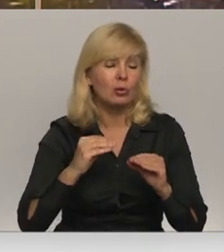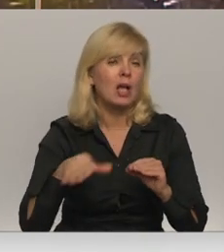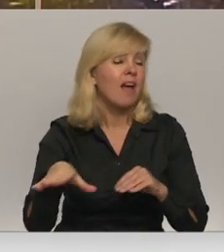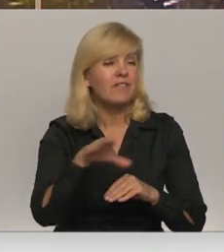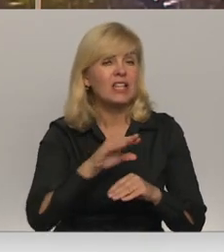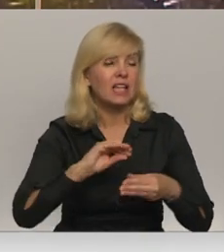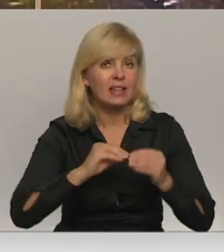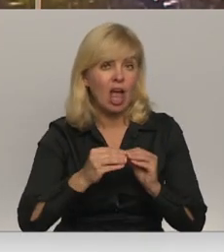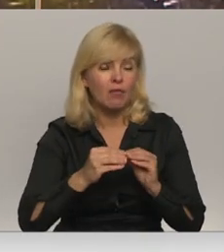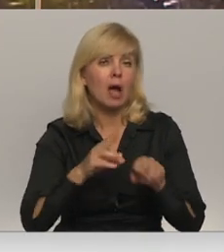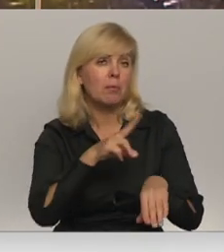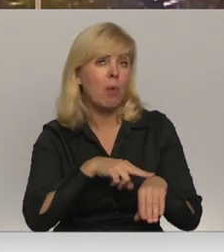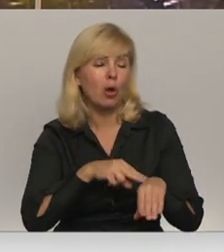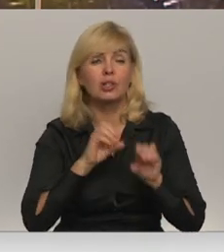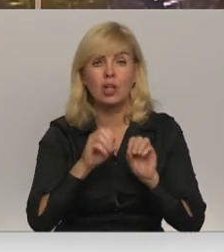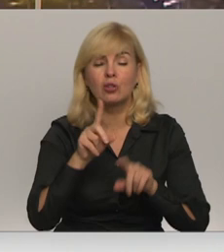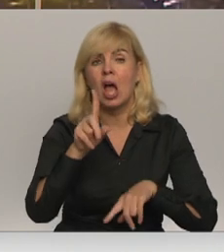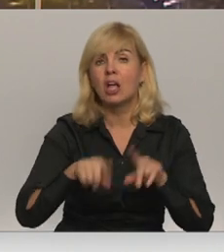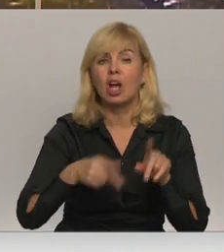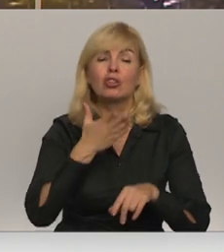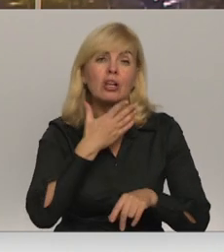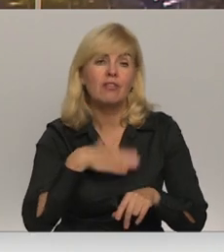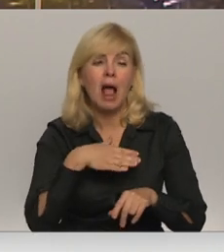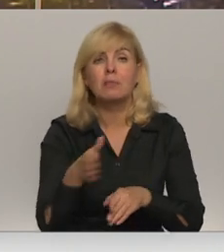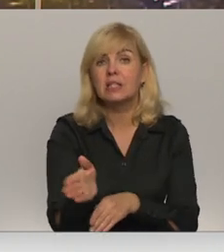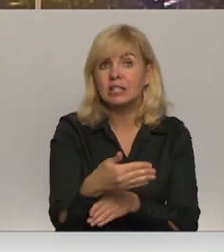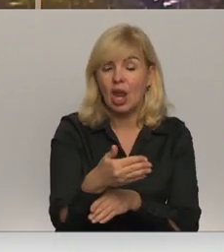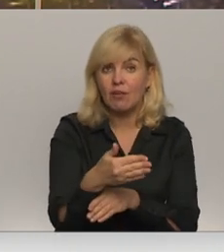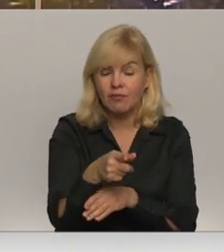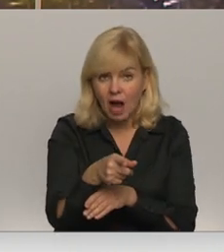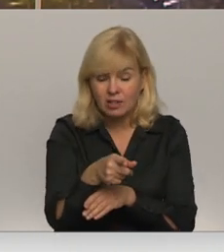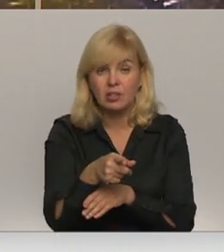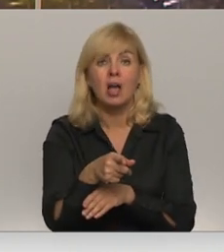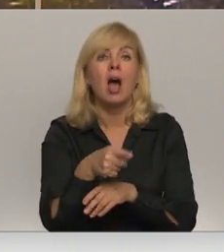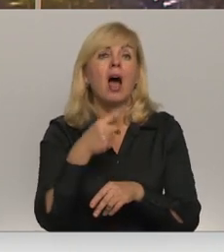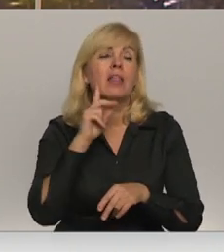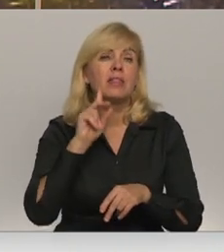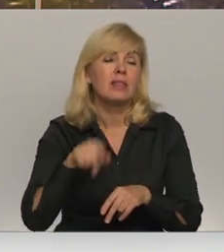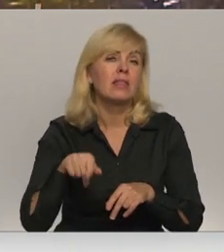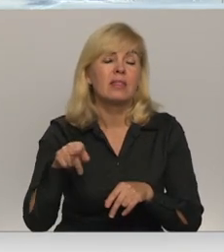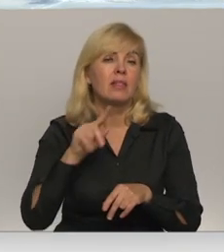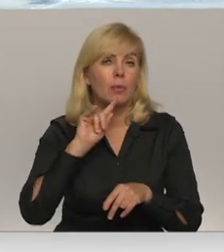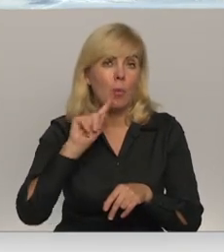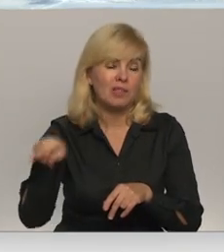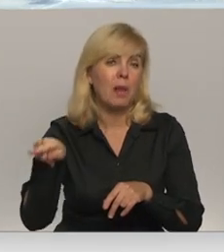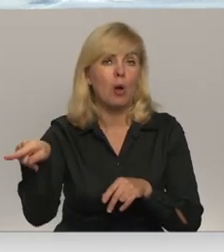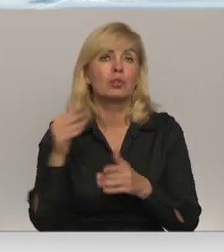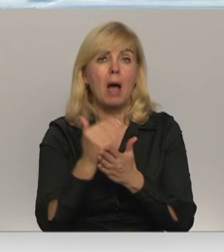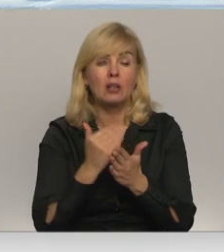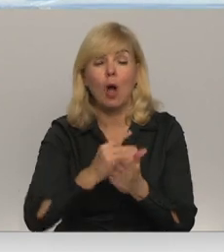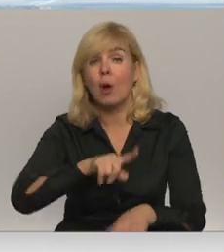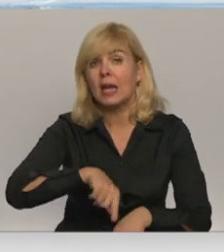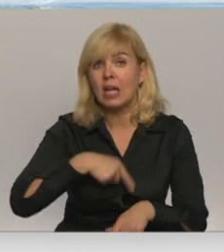ievēro. Likumsargi skaidro, ka nereti vēlme pēc kādas zivs ņem virsrogu par veselo saprātu. Pēc